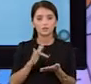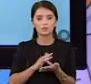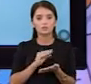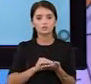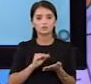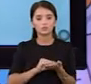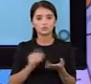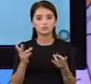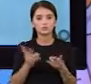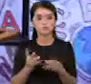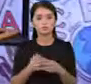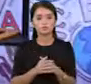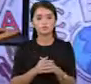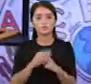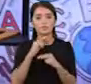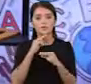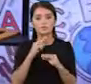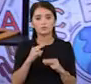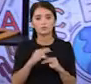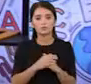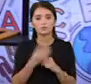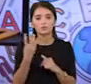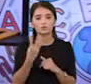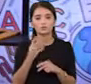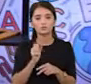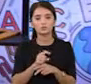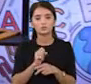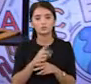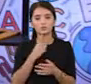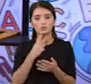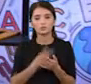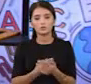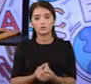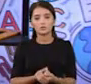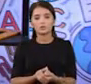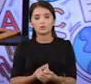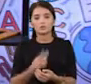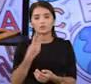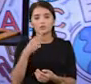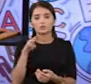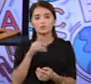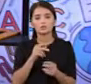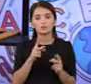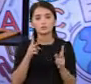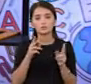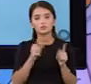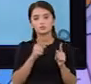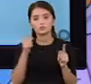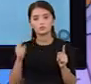daftaringizga yozib boring. E'tiboringizni 4-chi masalaga qarating. Ikkita kesma